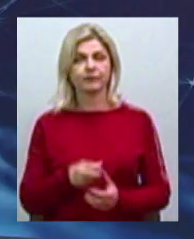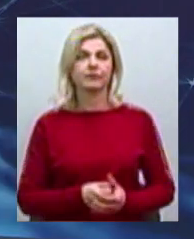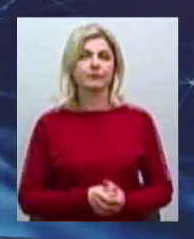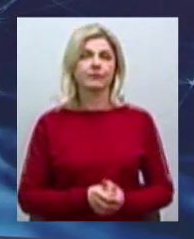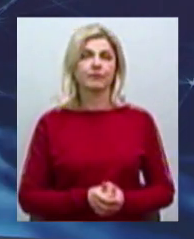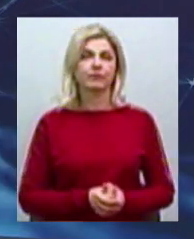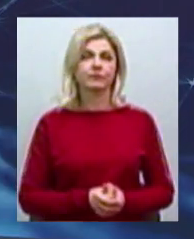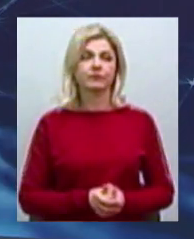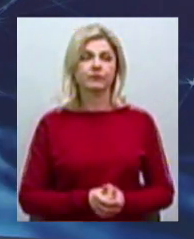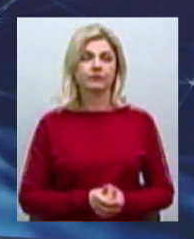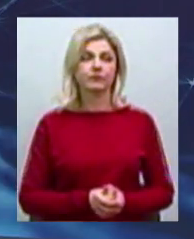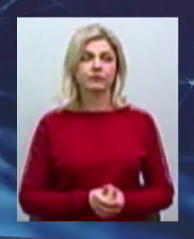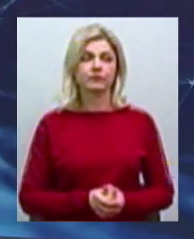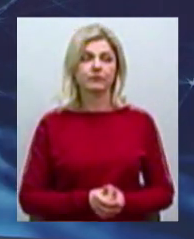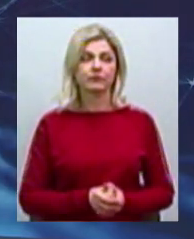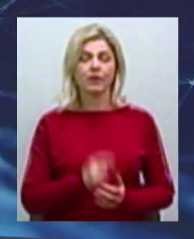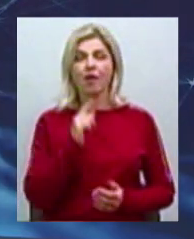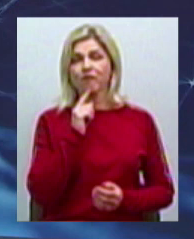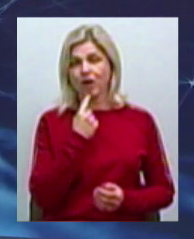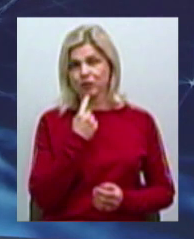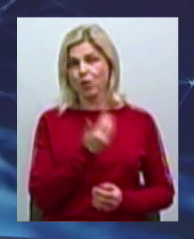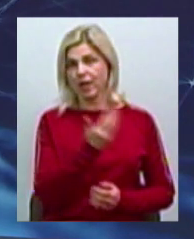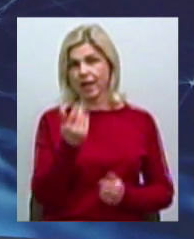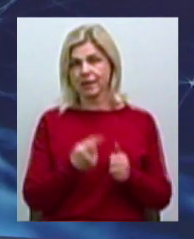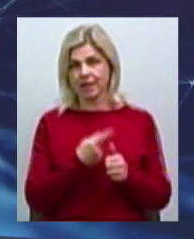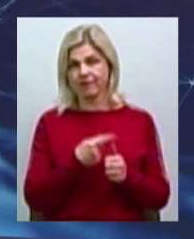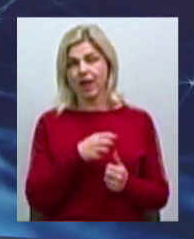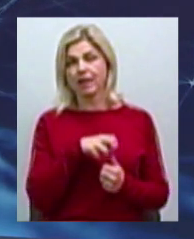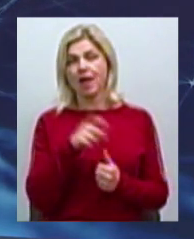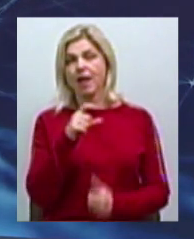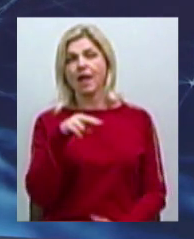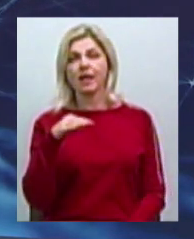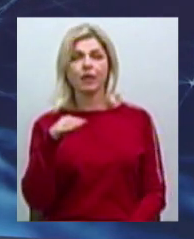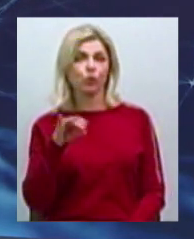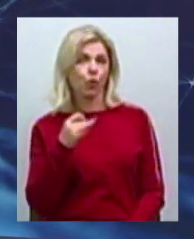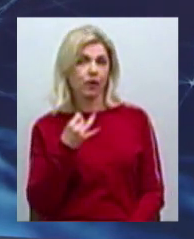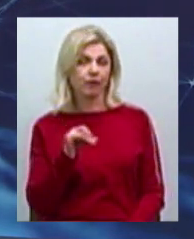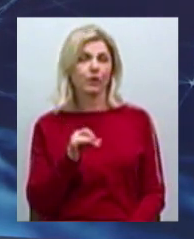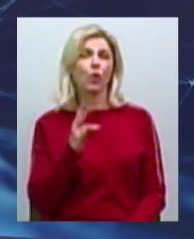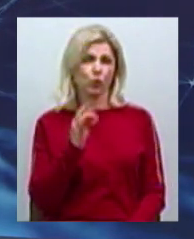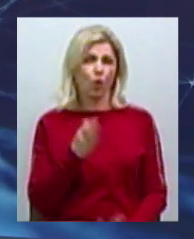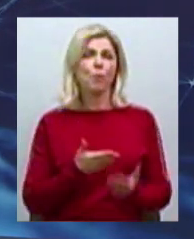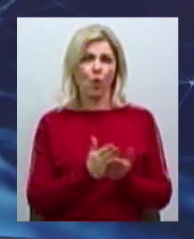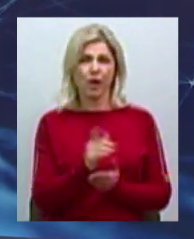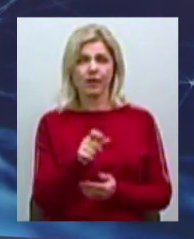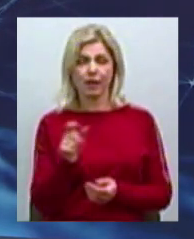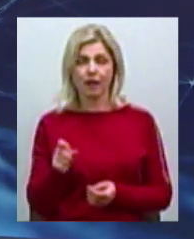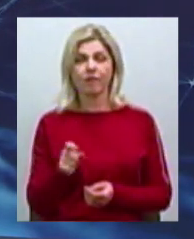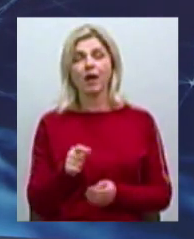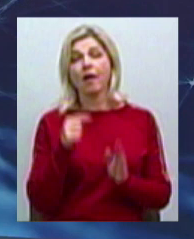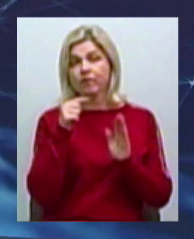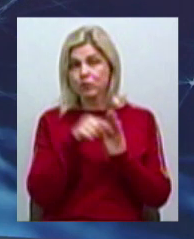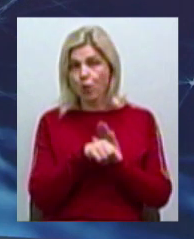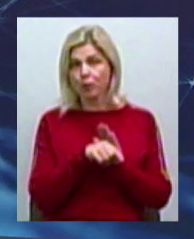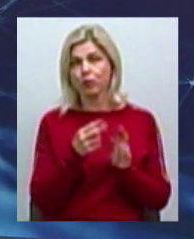хоча важко їх назвати елітою до певної міри, скажімо так, політиків, то в цьому